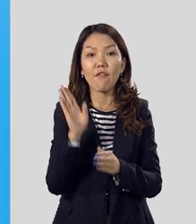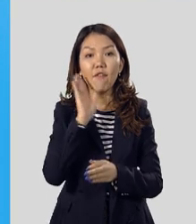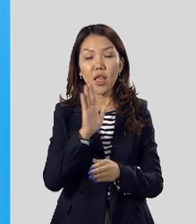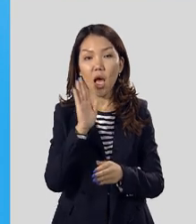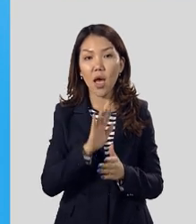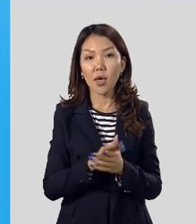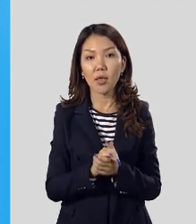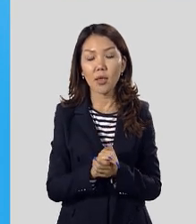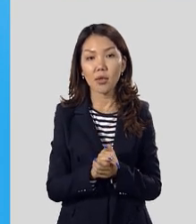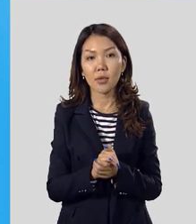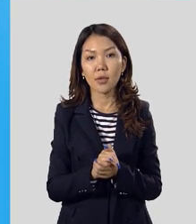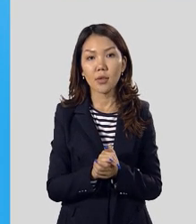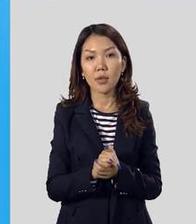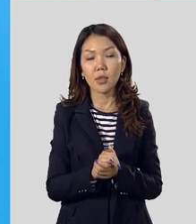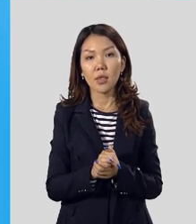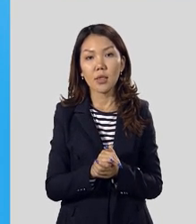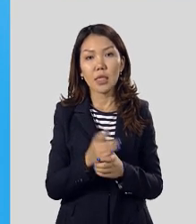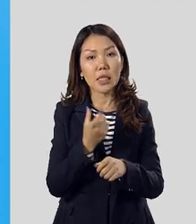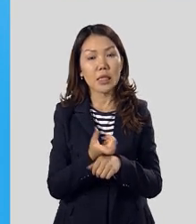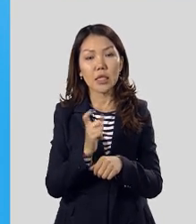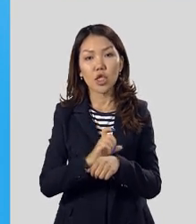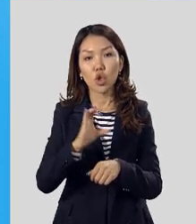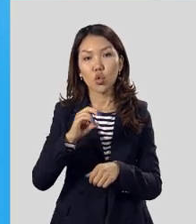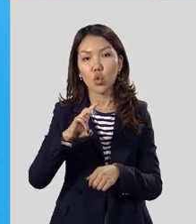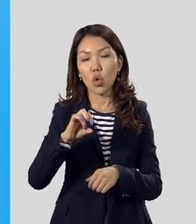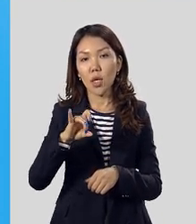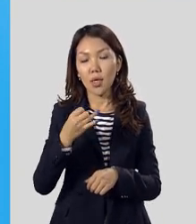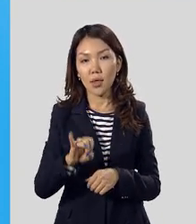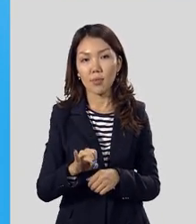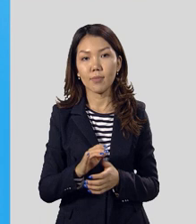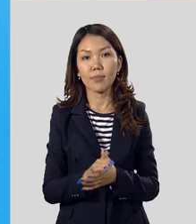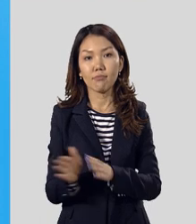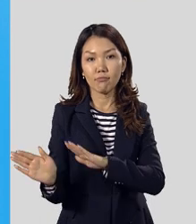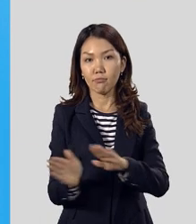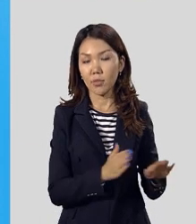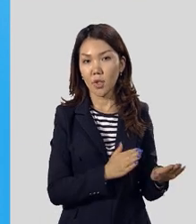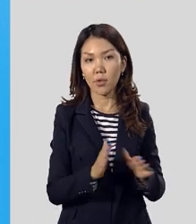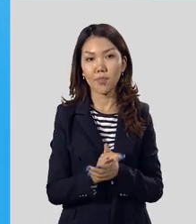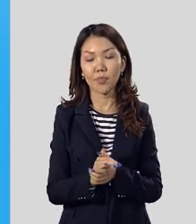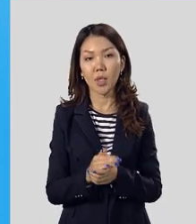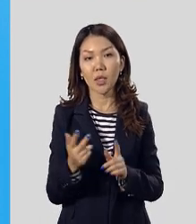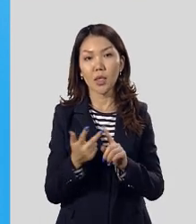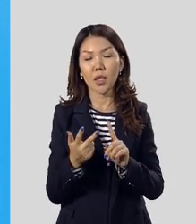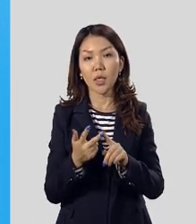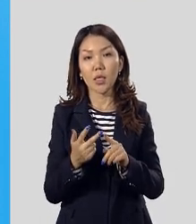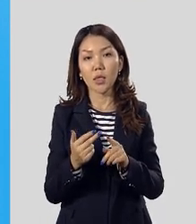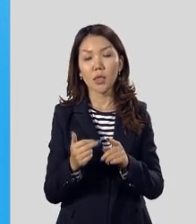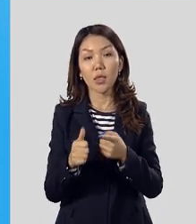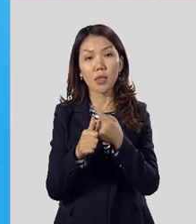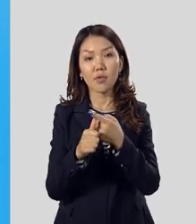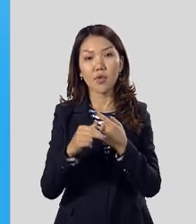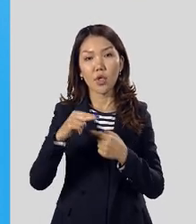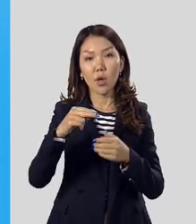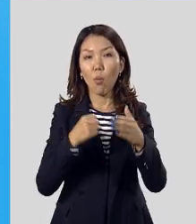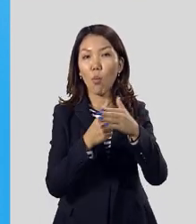организма избытки солей. Третий, самый глубокий слой кожи называется подкожным слоем.